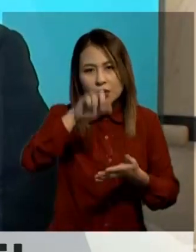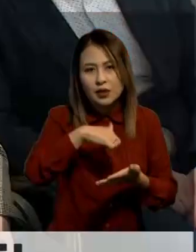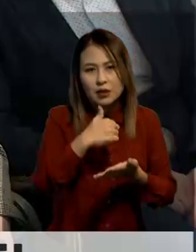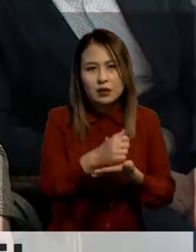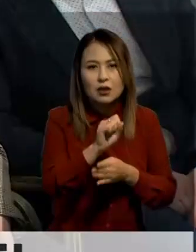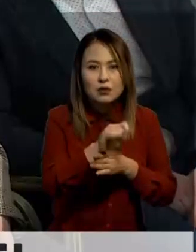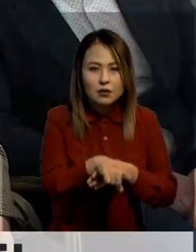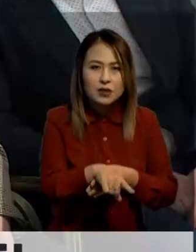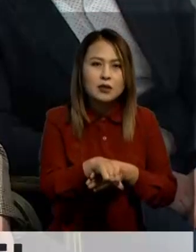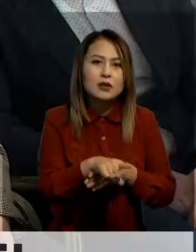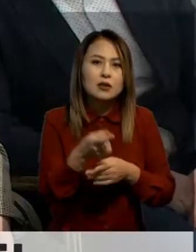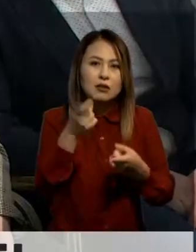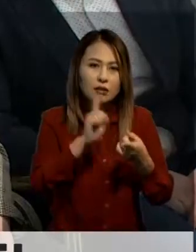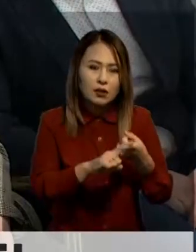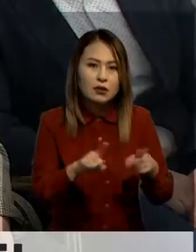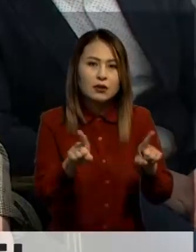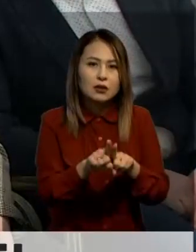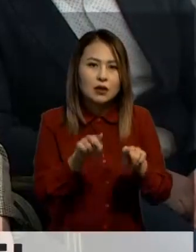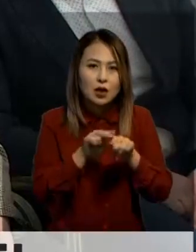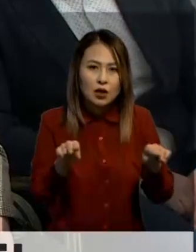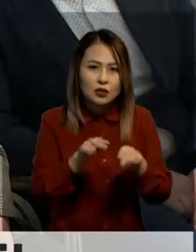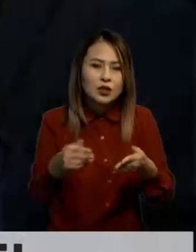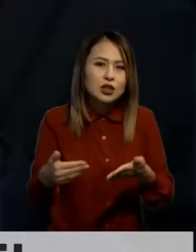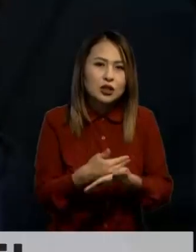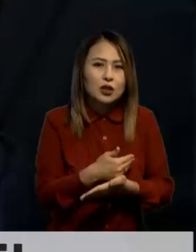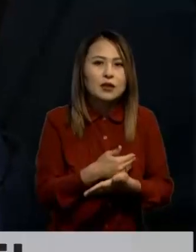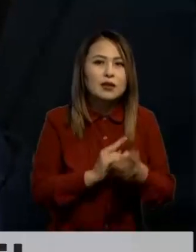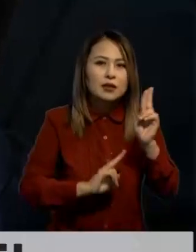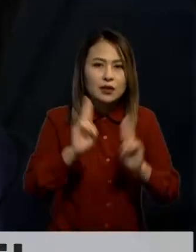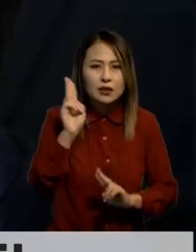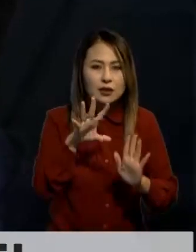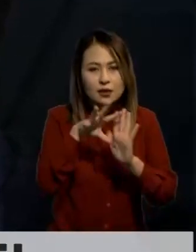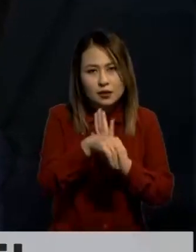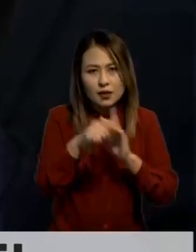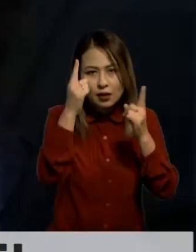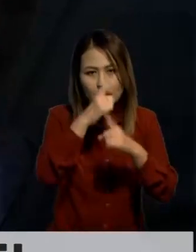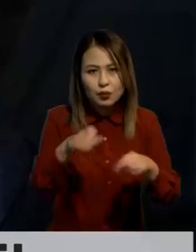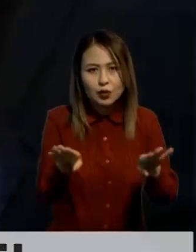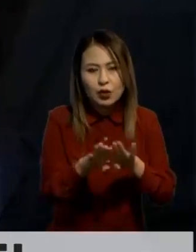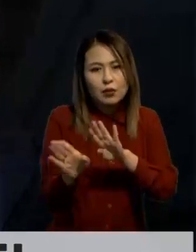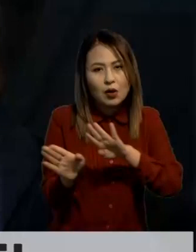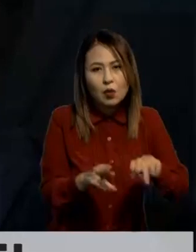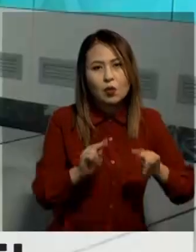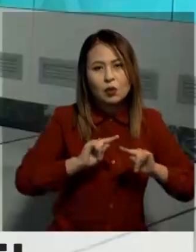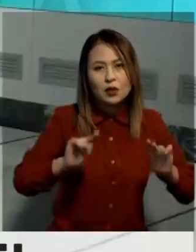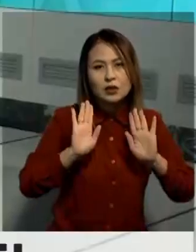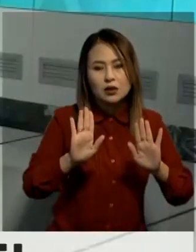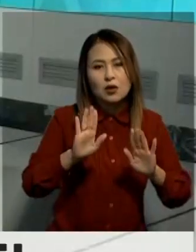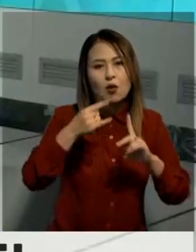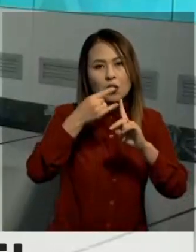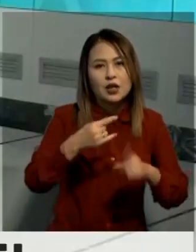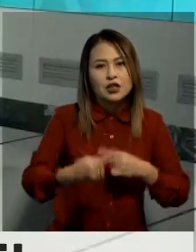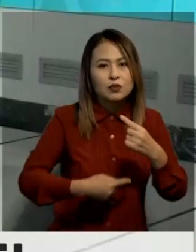академиясы мемлекет басшысының тапсырмасына сәйкес кадрларды даярлау ісінде жаңа тәсілдерді енгізгенін хабарлады. Бұдан былай оқытулар